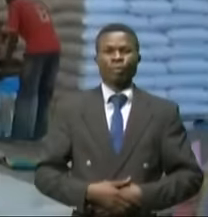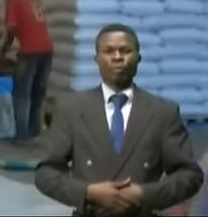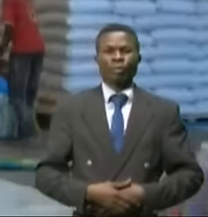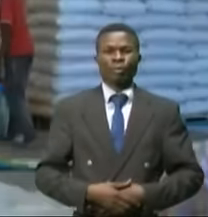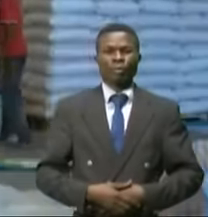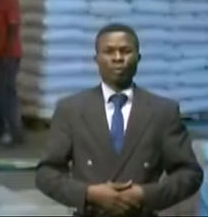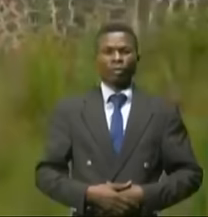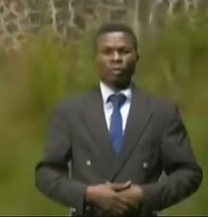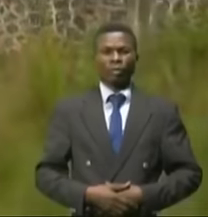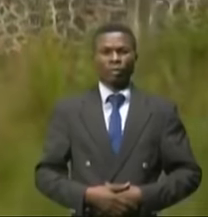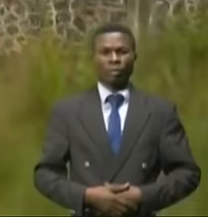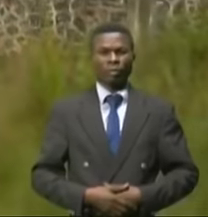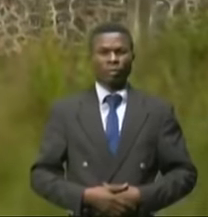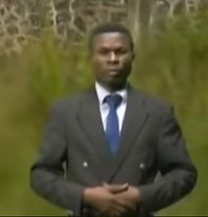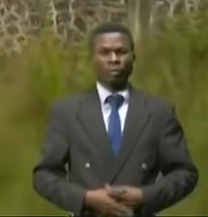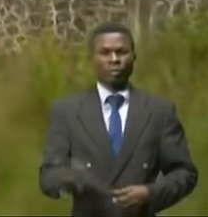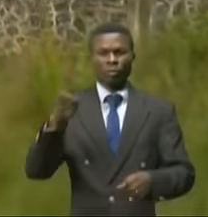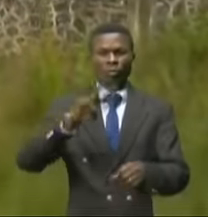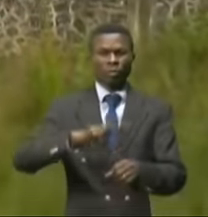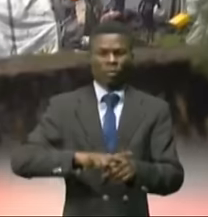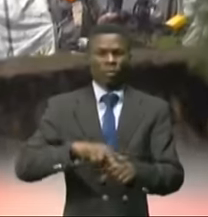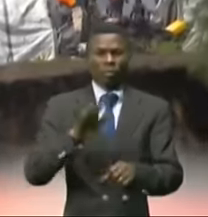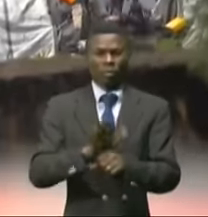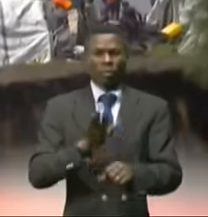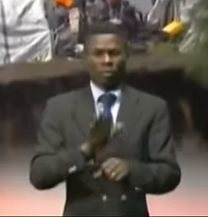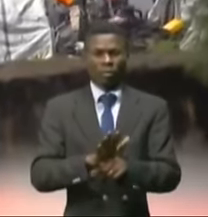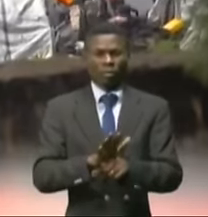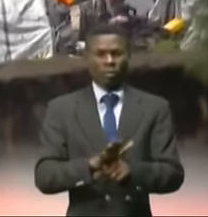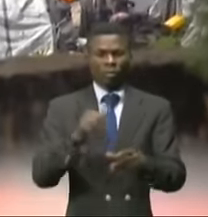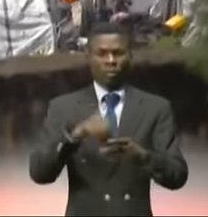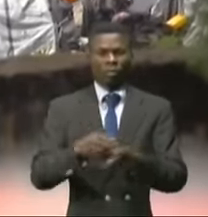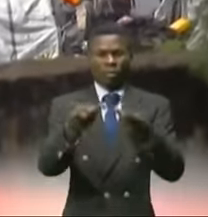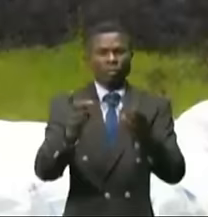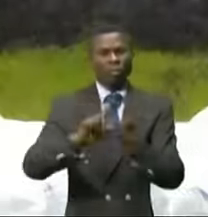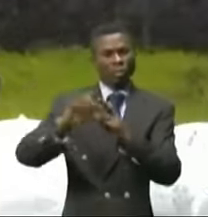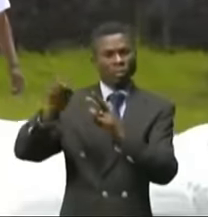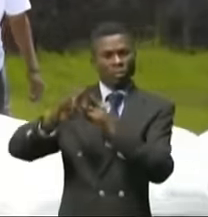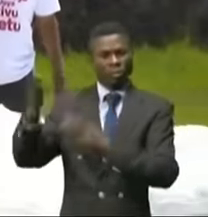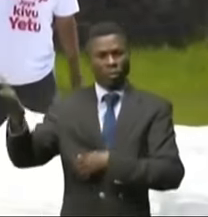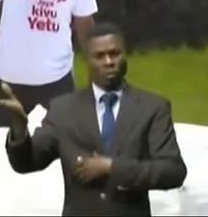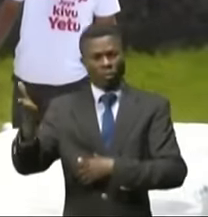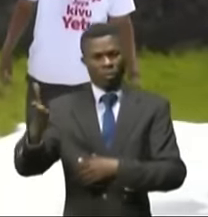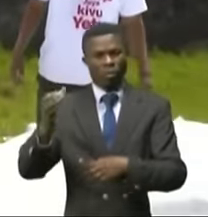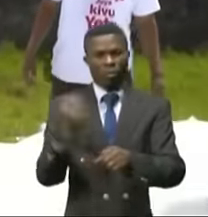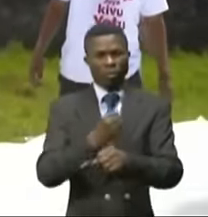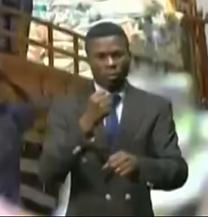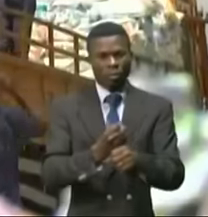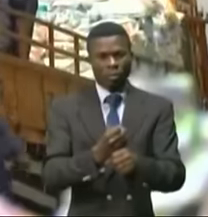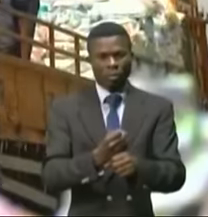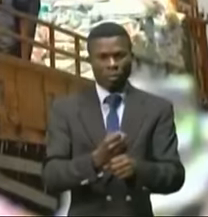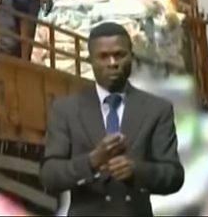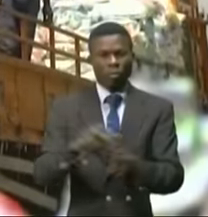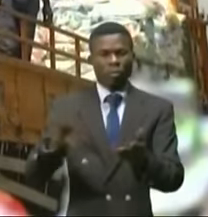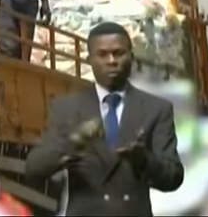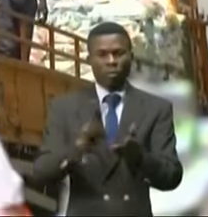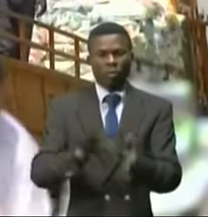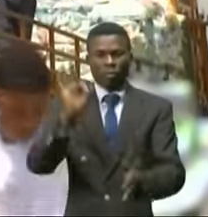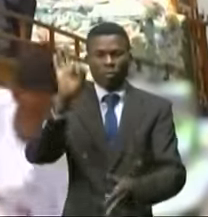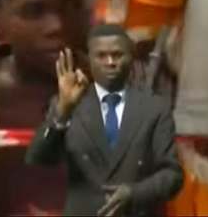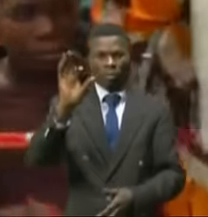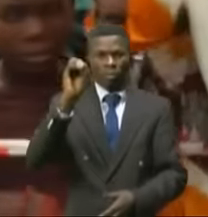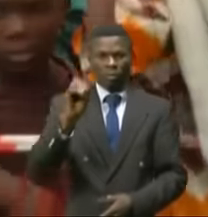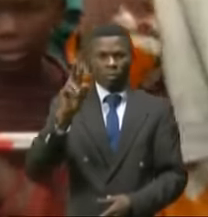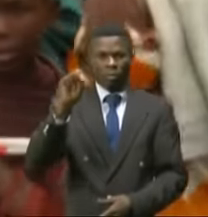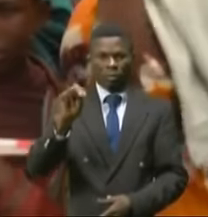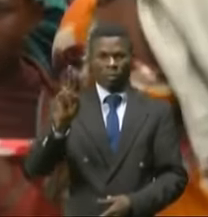Répondre aux besoins urgents des victimes, dont la plupart sont encore dans les camps des déplacés, la tâche est aussi celle assignée au Fonarev, au-delà